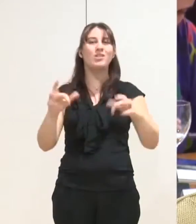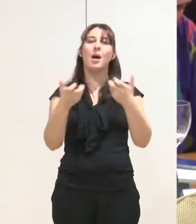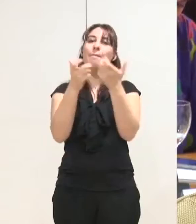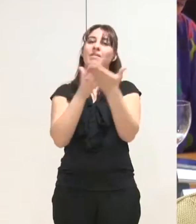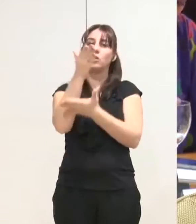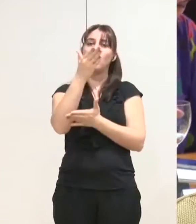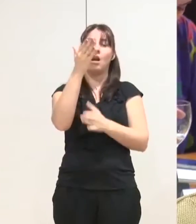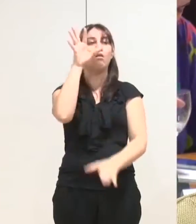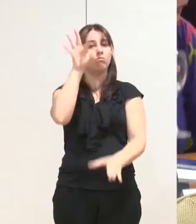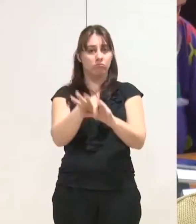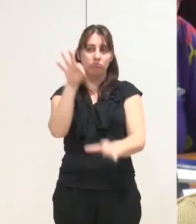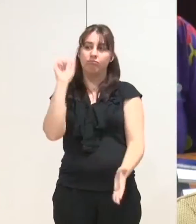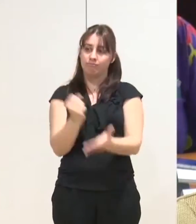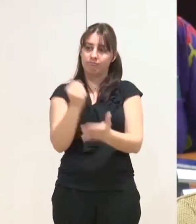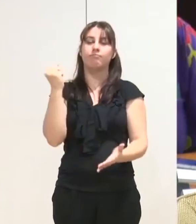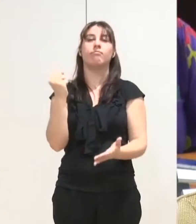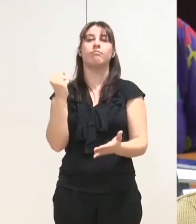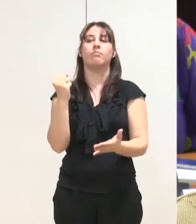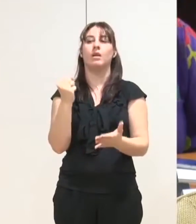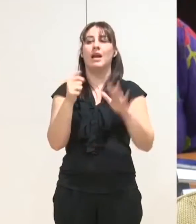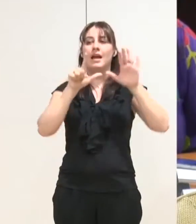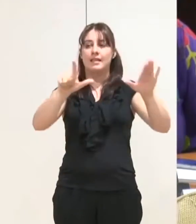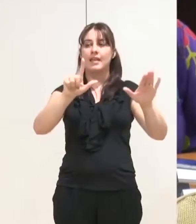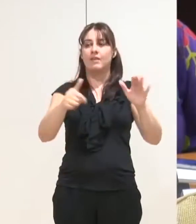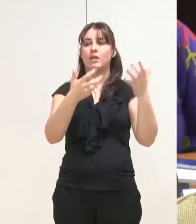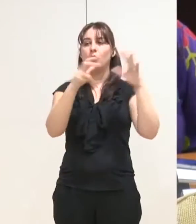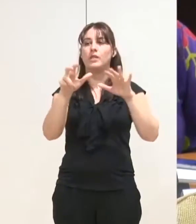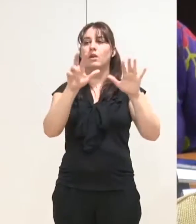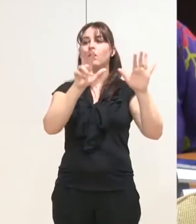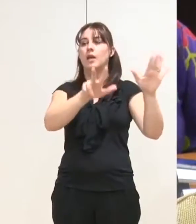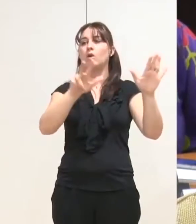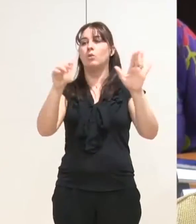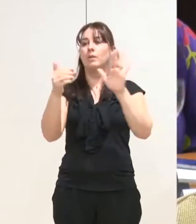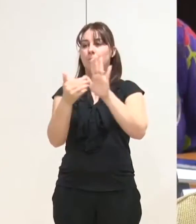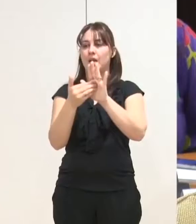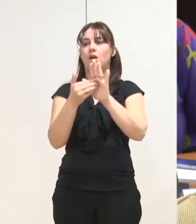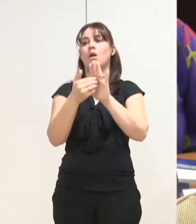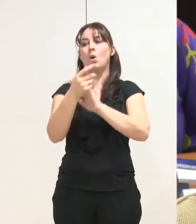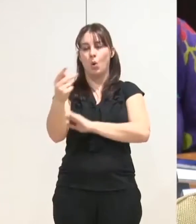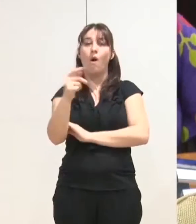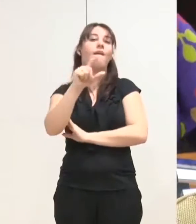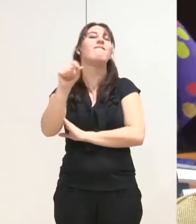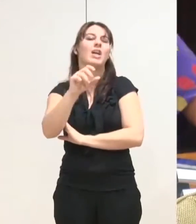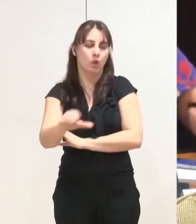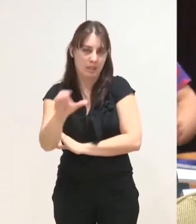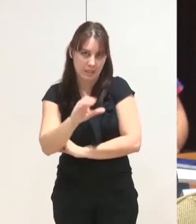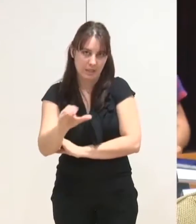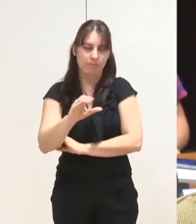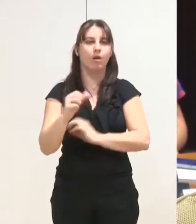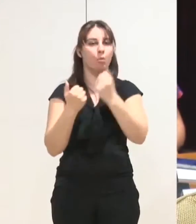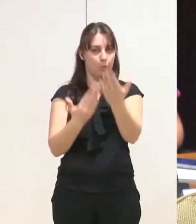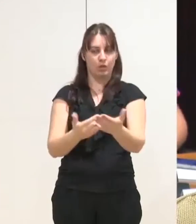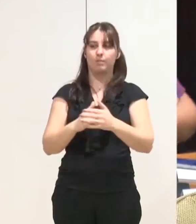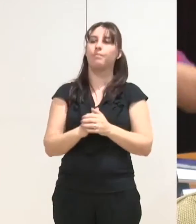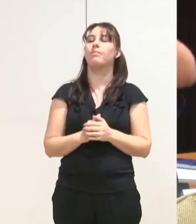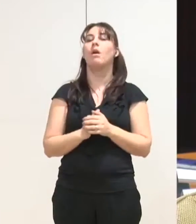prévisionnel définitif de travaux de 7 758 229 €. Par